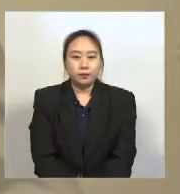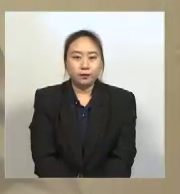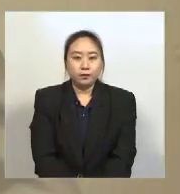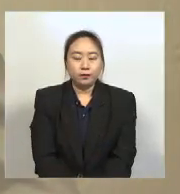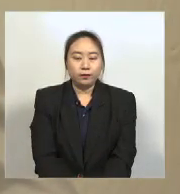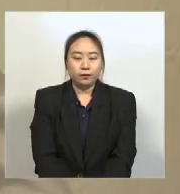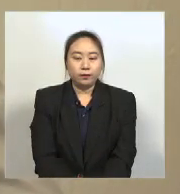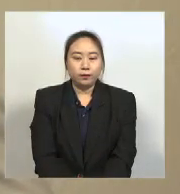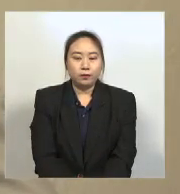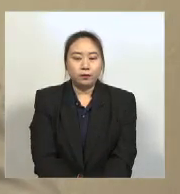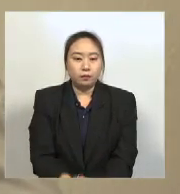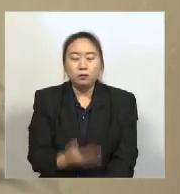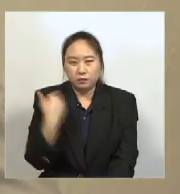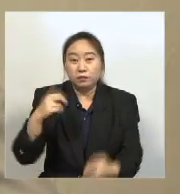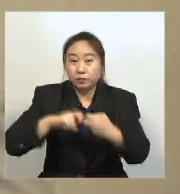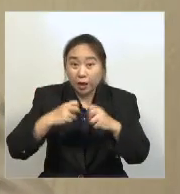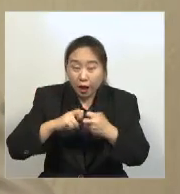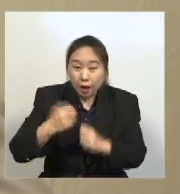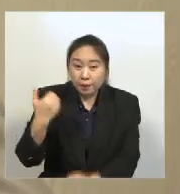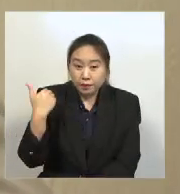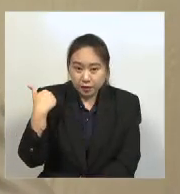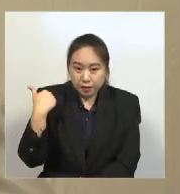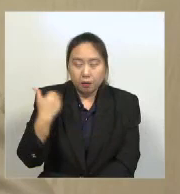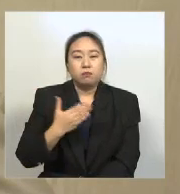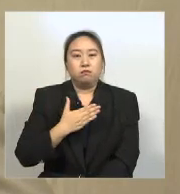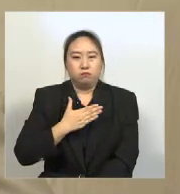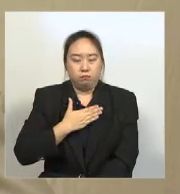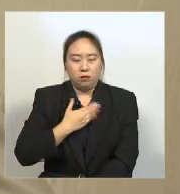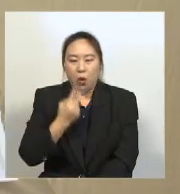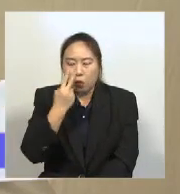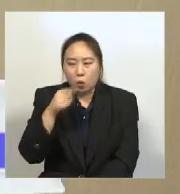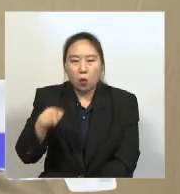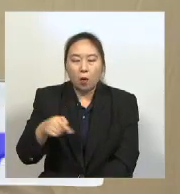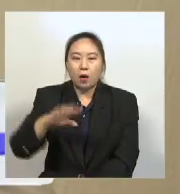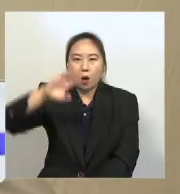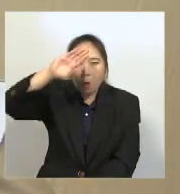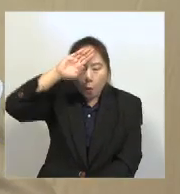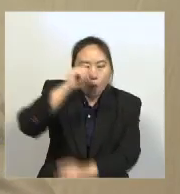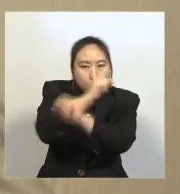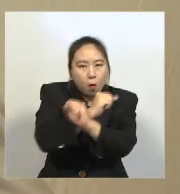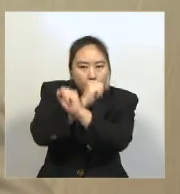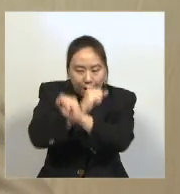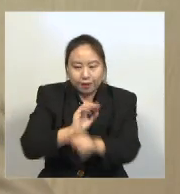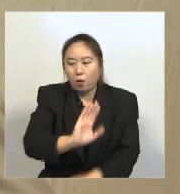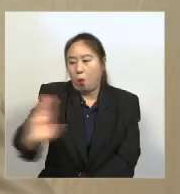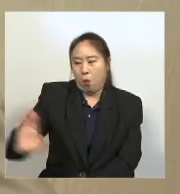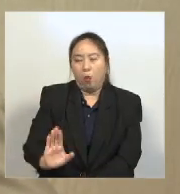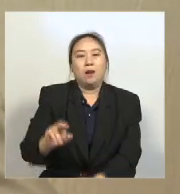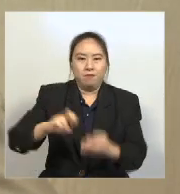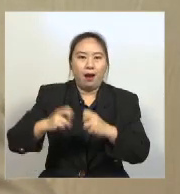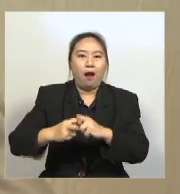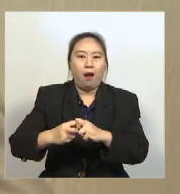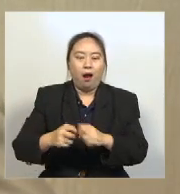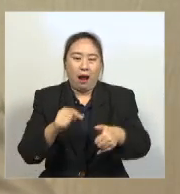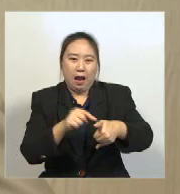ทุกกรรมพอมันมีปัญหาพอมันด้อยเนี่ยอย่างที่ผมบอกแล้วครับว่าภูมิคุ้มกันก็จะมีปัญหาด้วยเพราะฉะนั้นมันตัวที่มีปัญหาเรื่องภูมิคุ้